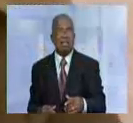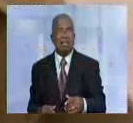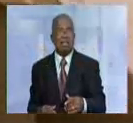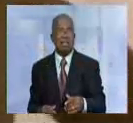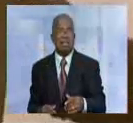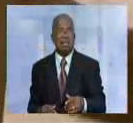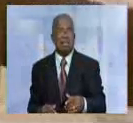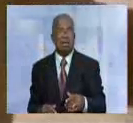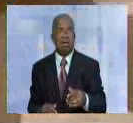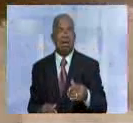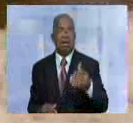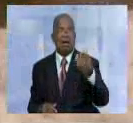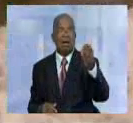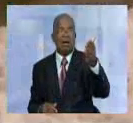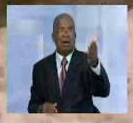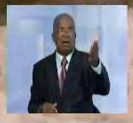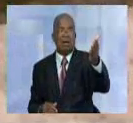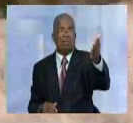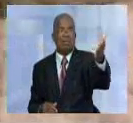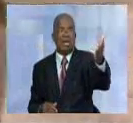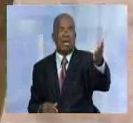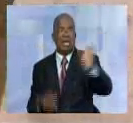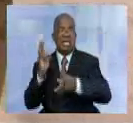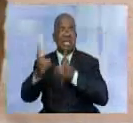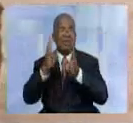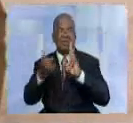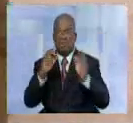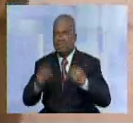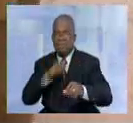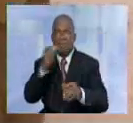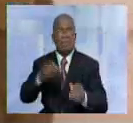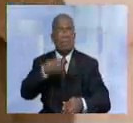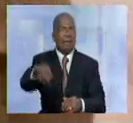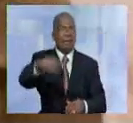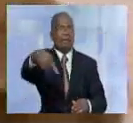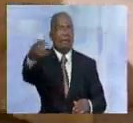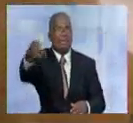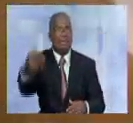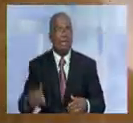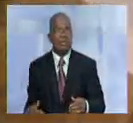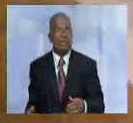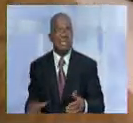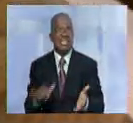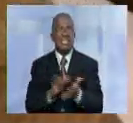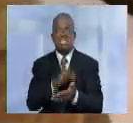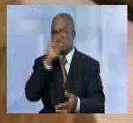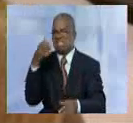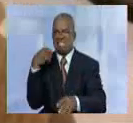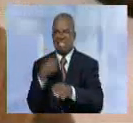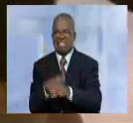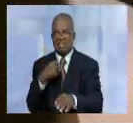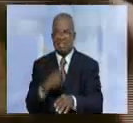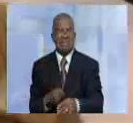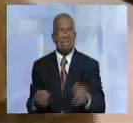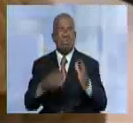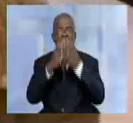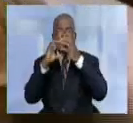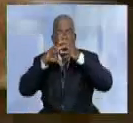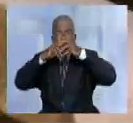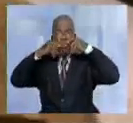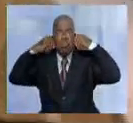C'est mon fils. J'essaie de l'aider à dégager la voiture. On gèle les yeux, le nez, ma bouche, tout gèle.